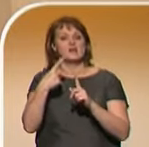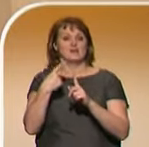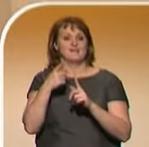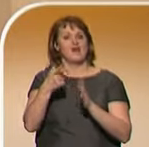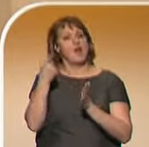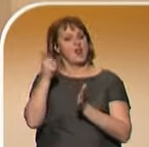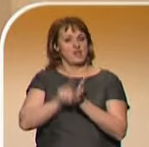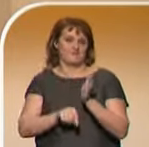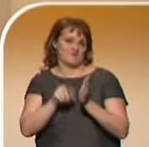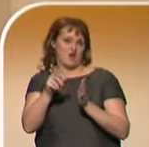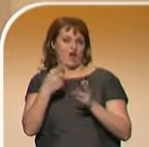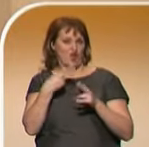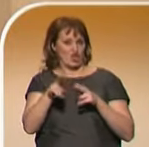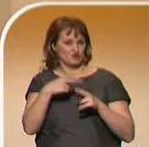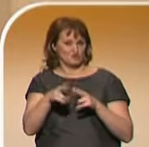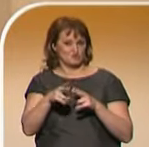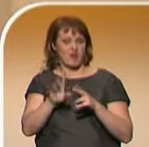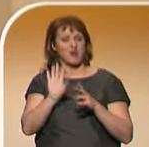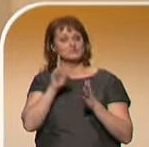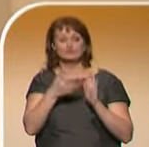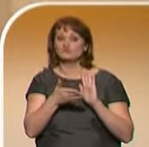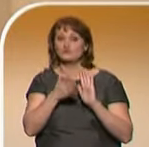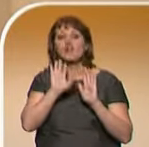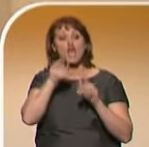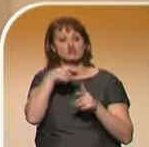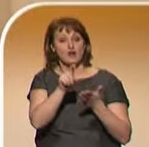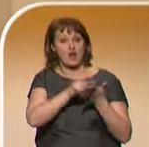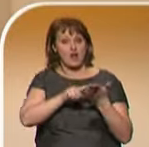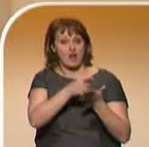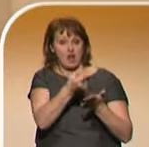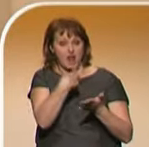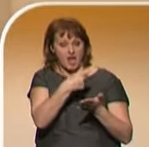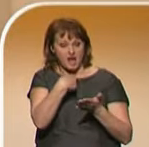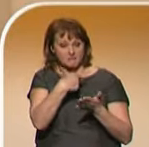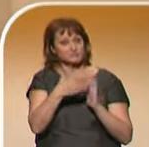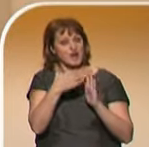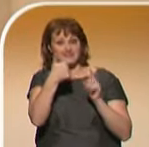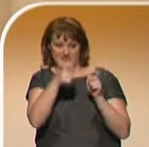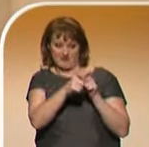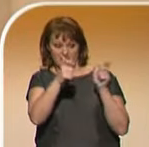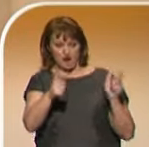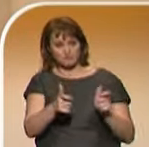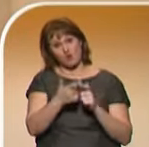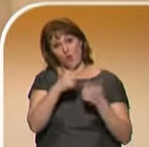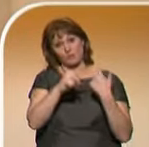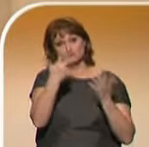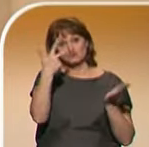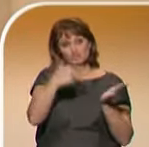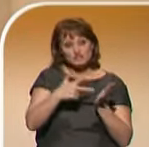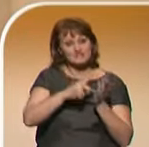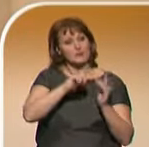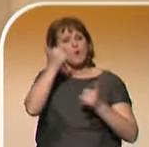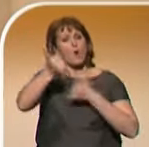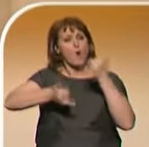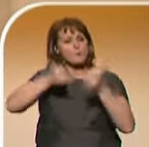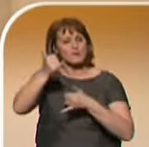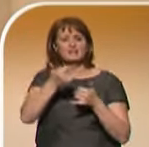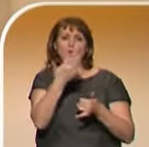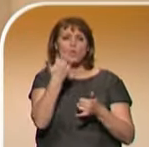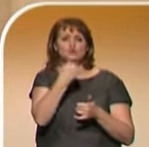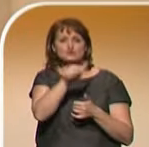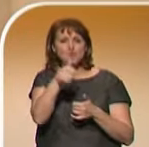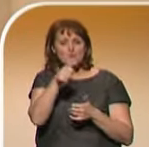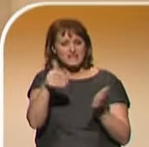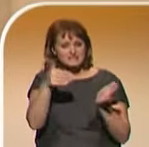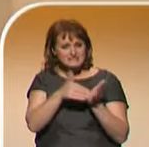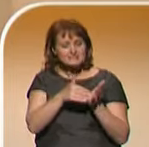levná léčba. Když si vezmeme, že léky proti epilepsii, třeba jedna krabička stojí třeba i 3000 korun, nebo operace stojí několik set tisíc korun,